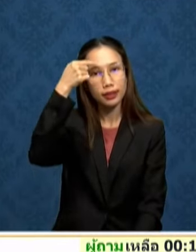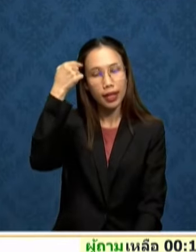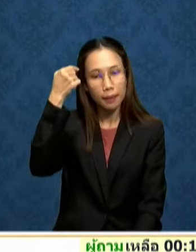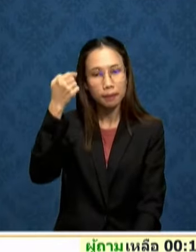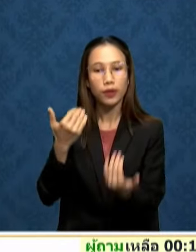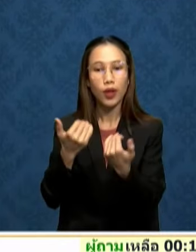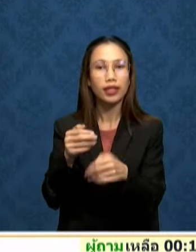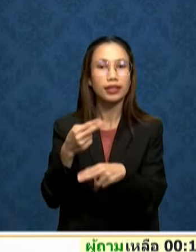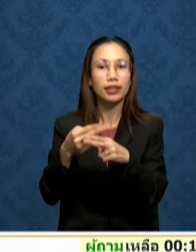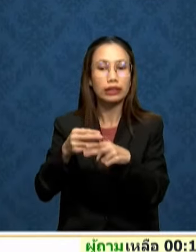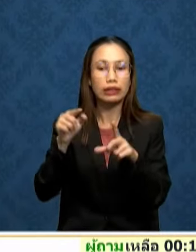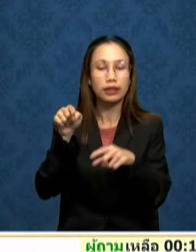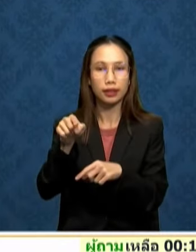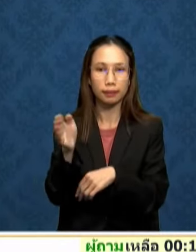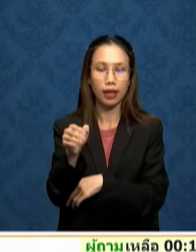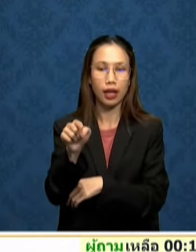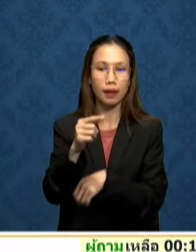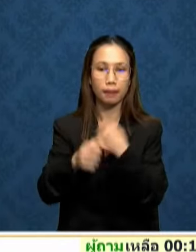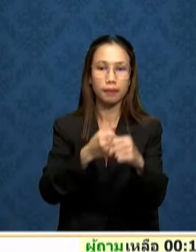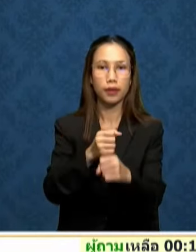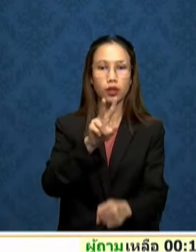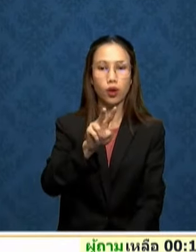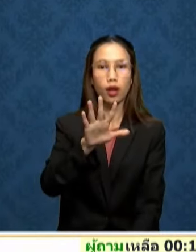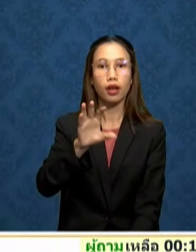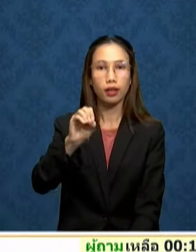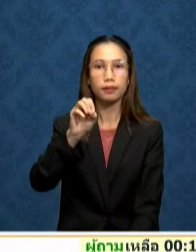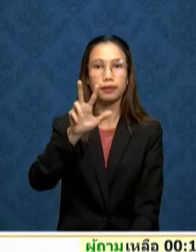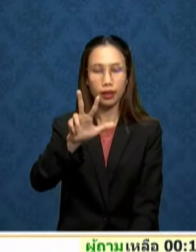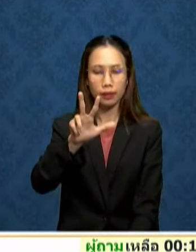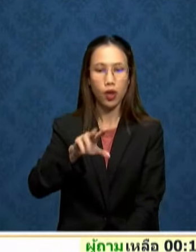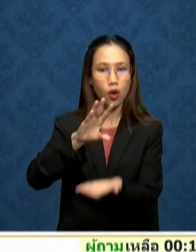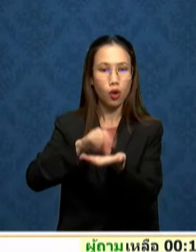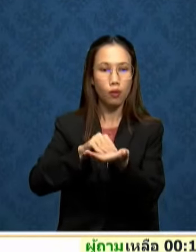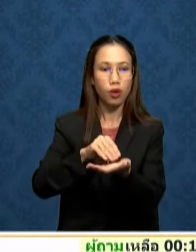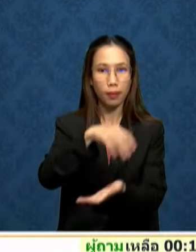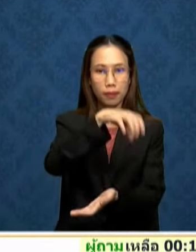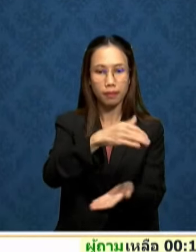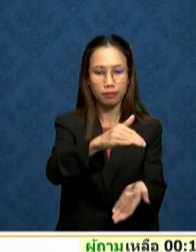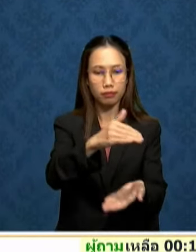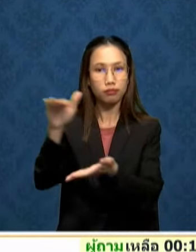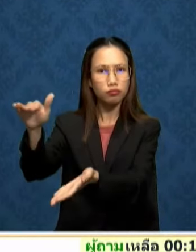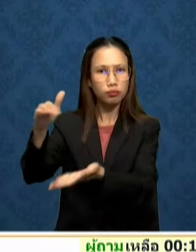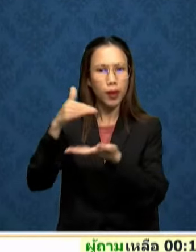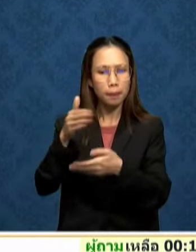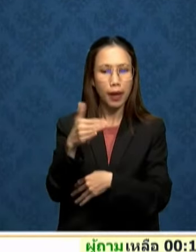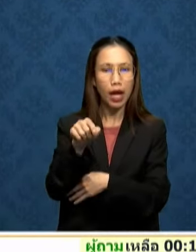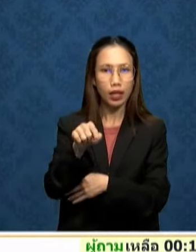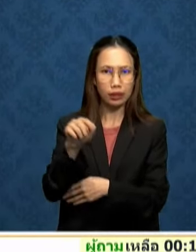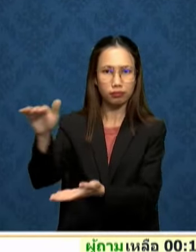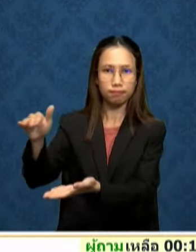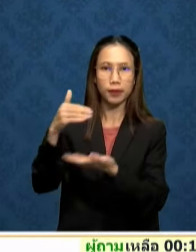เรียกกันปัจจุบันนี้ในปี2553โดยจากข้อมูลที่ผมได้รับจากกรมประมงครับว่ามีการนำเข้าปลาช